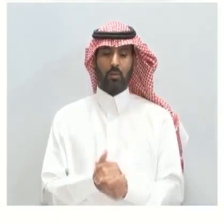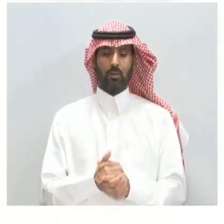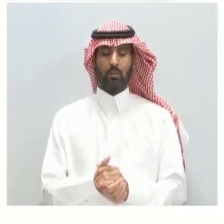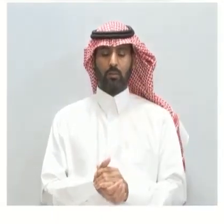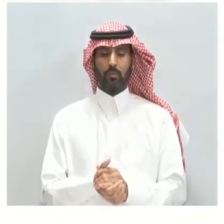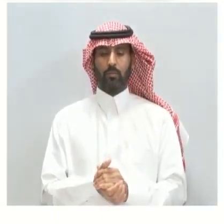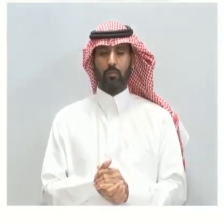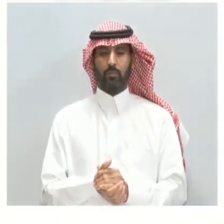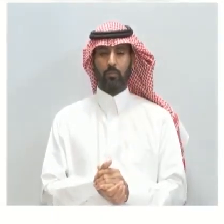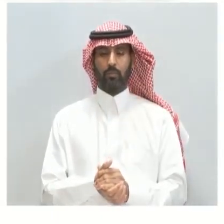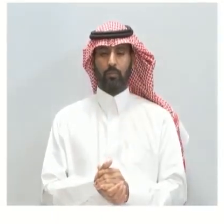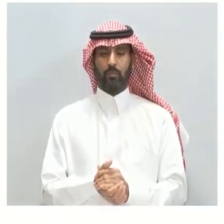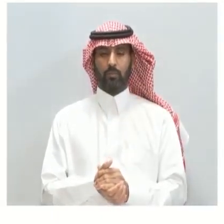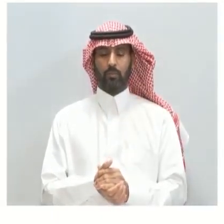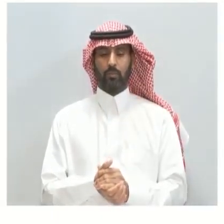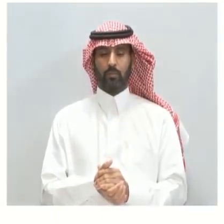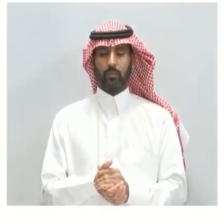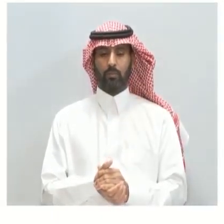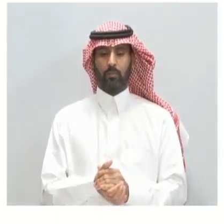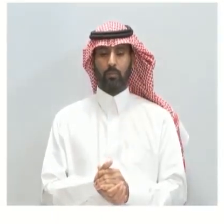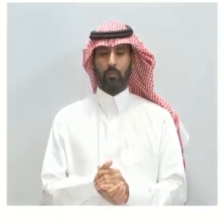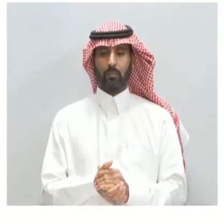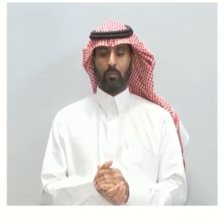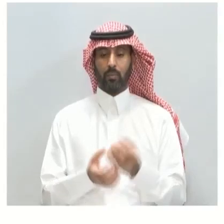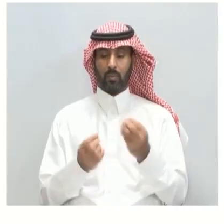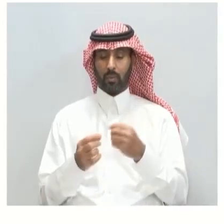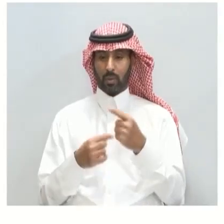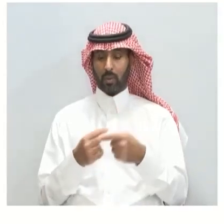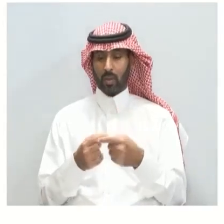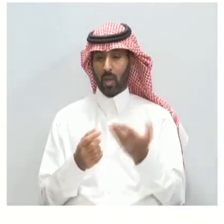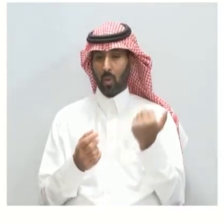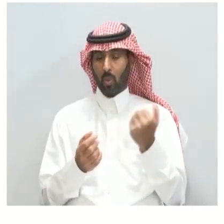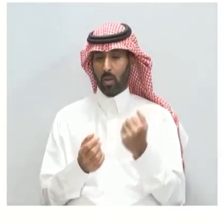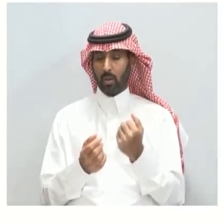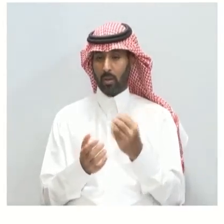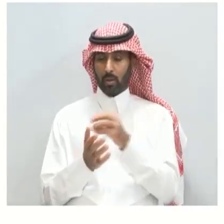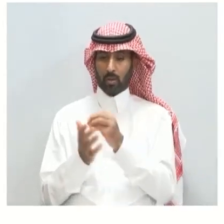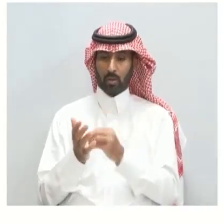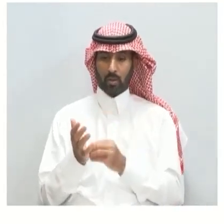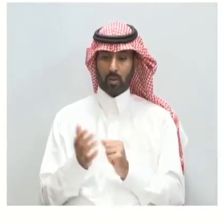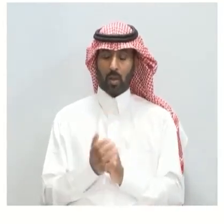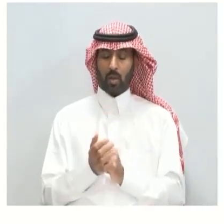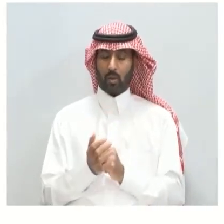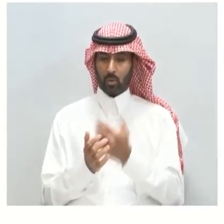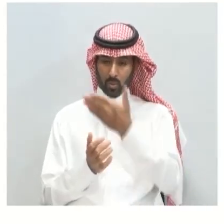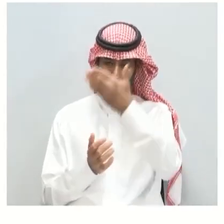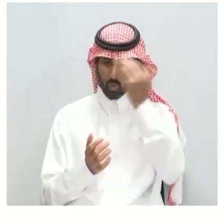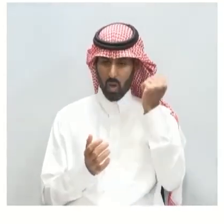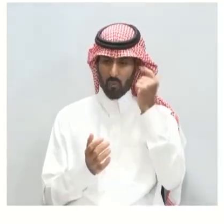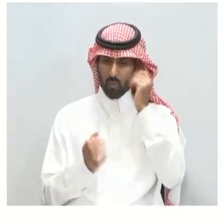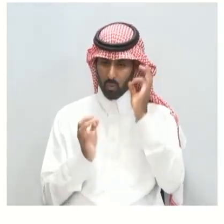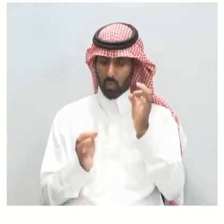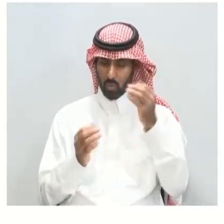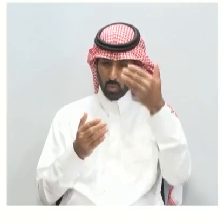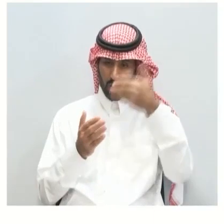هذا العلم هذه هي المسائل التي ذكرنا في درس اليوم ولعلكم تحفظون هذه الابيات